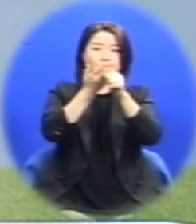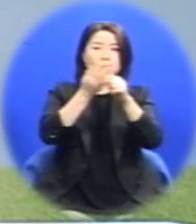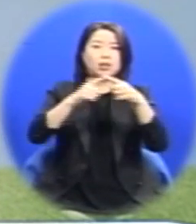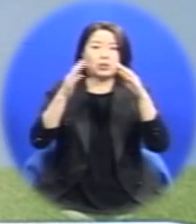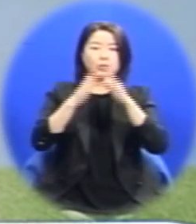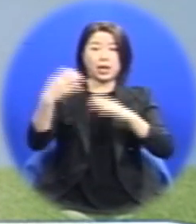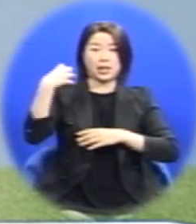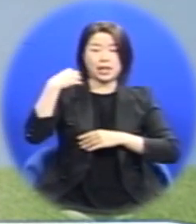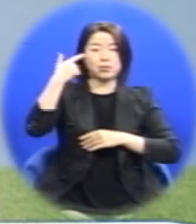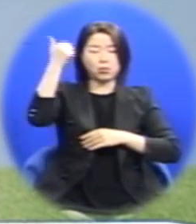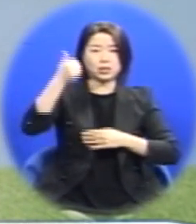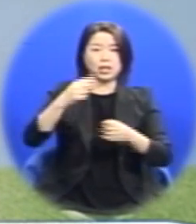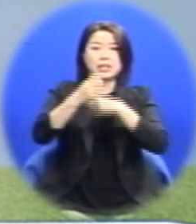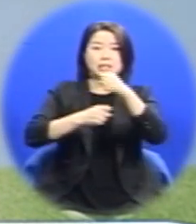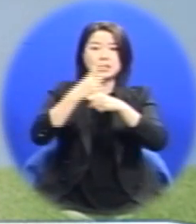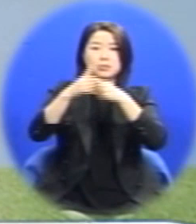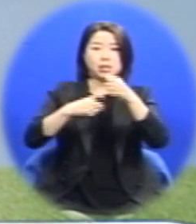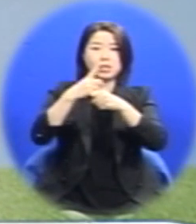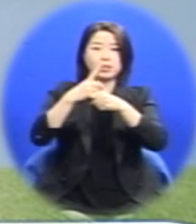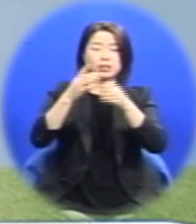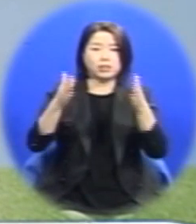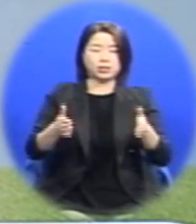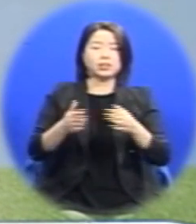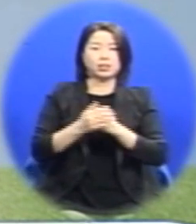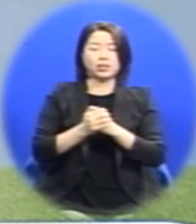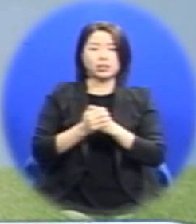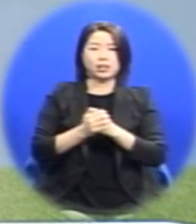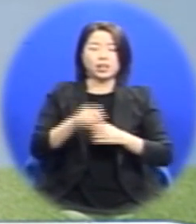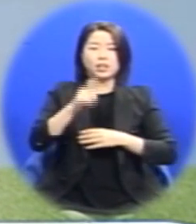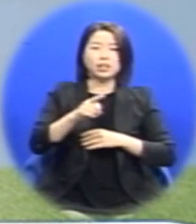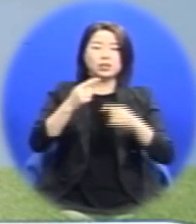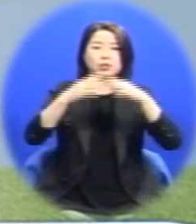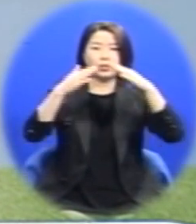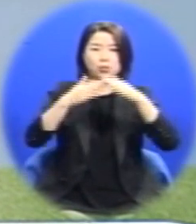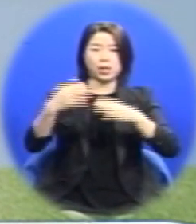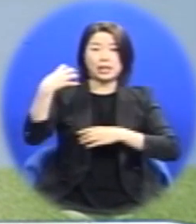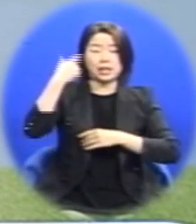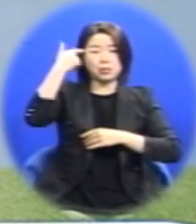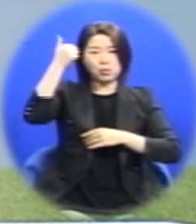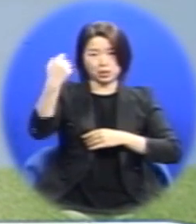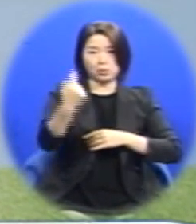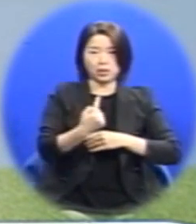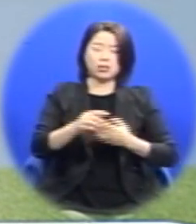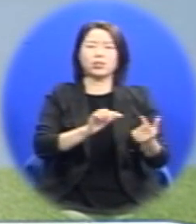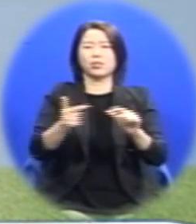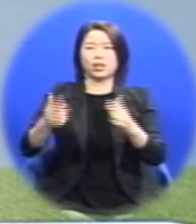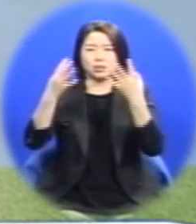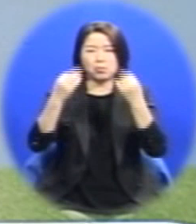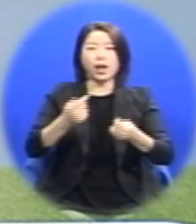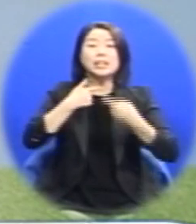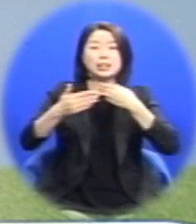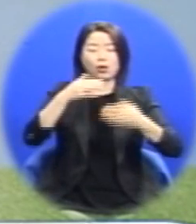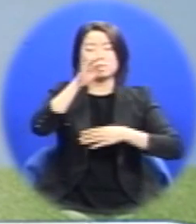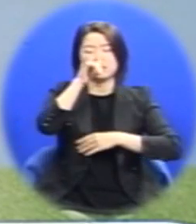담임목사로서 이제 11년째입니다. 저는 이 선한목자교회에 담임 목사로 와서 여러 가지 많은 경험을